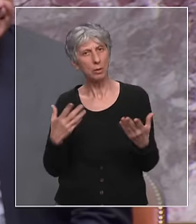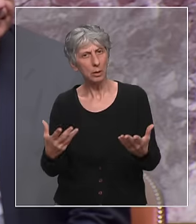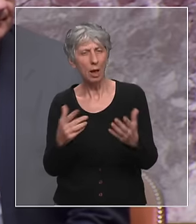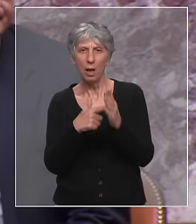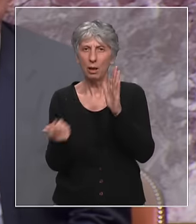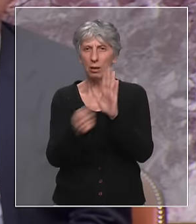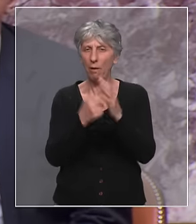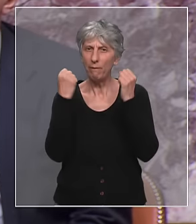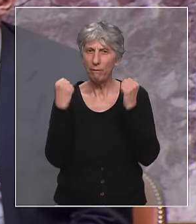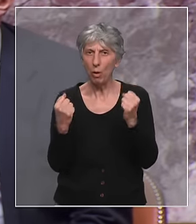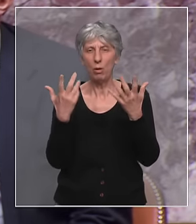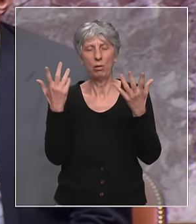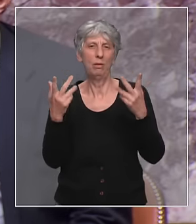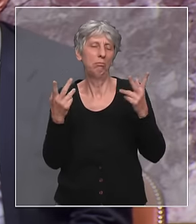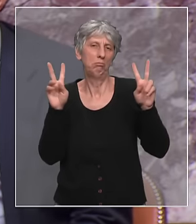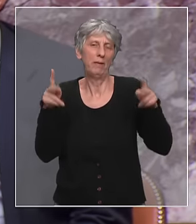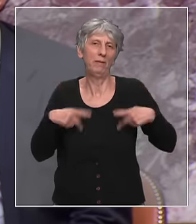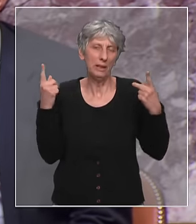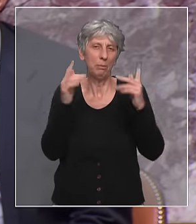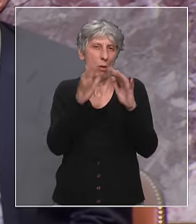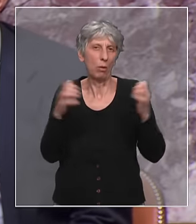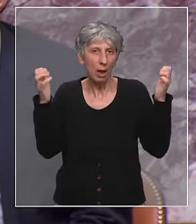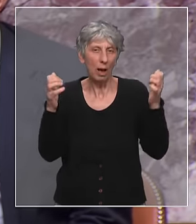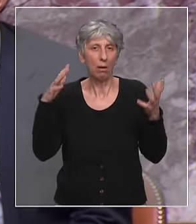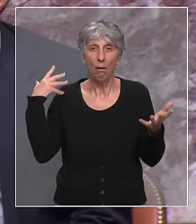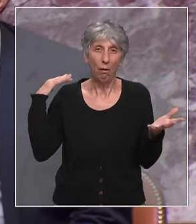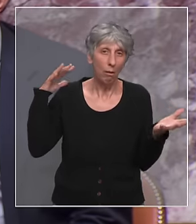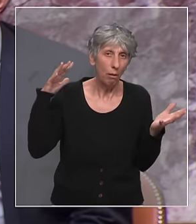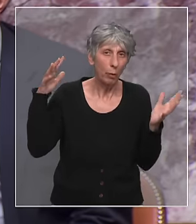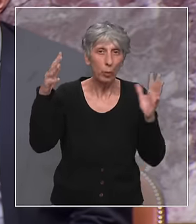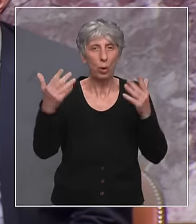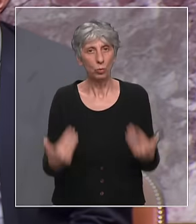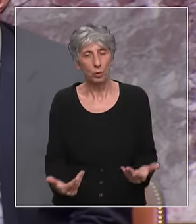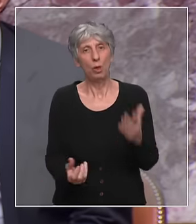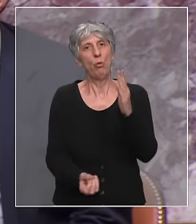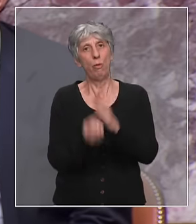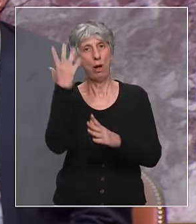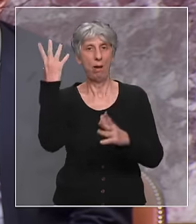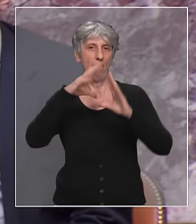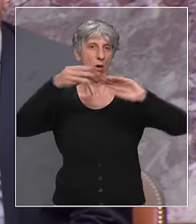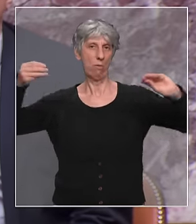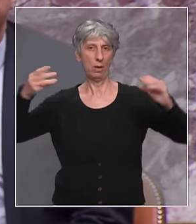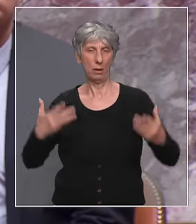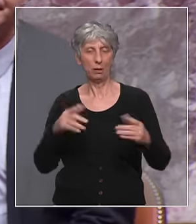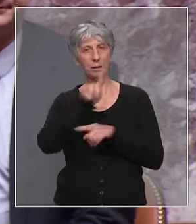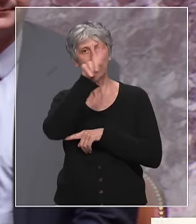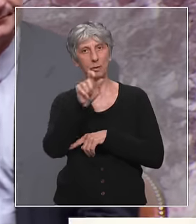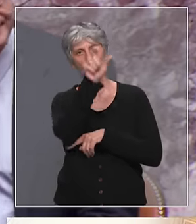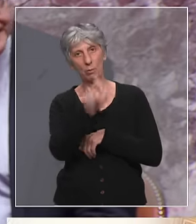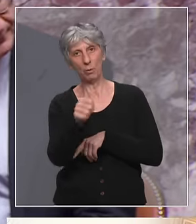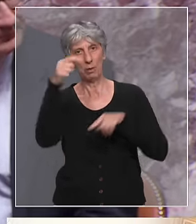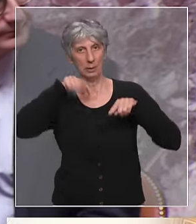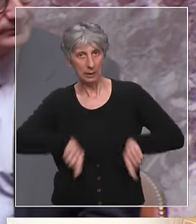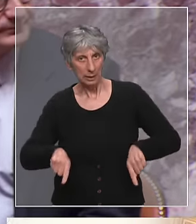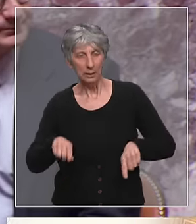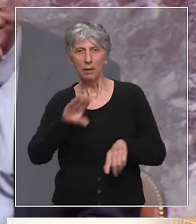parlementaire, n'ont cessé d'évoluer. Nous inaugurons aujourd'hui une nouvelle formule, les questions au Premier ministre, conformément à une décision